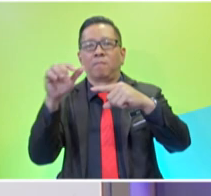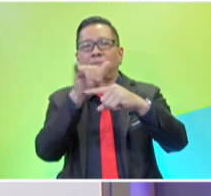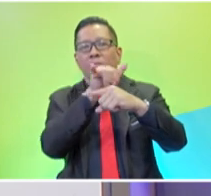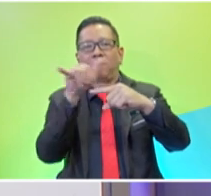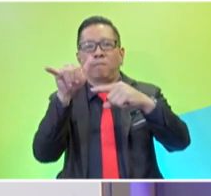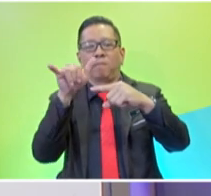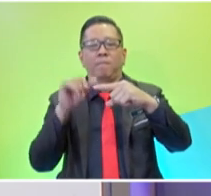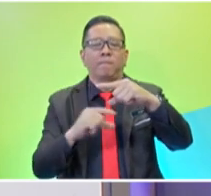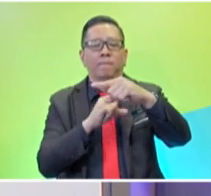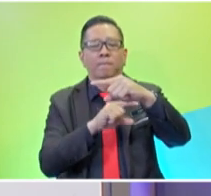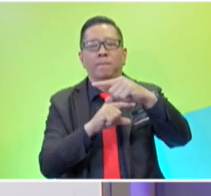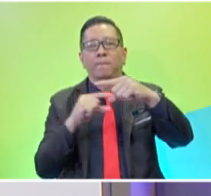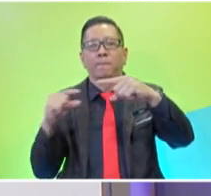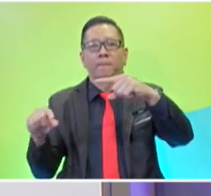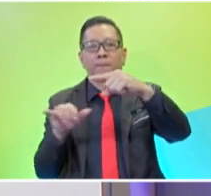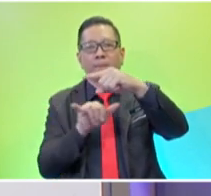bawah